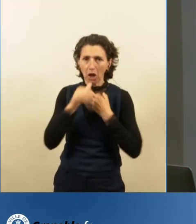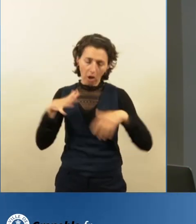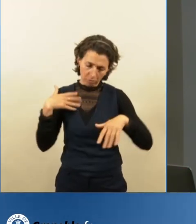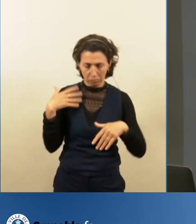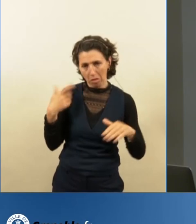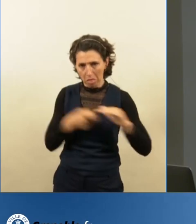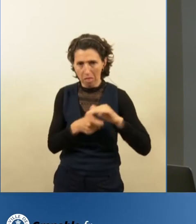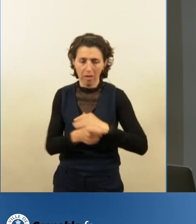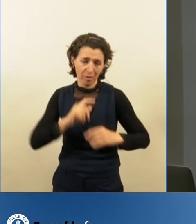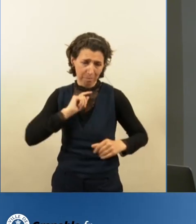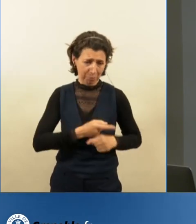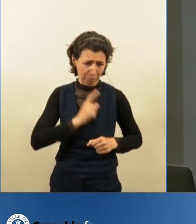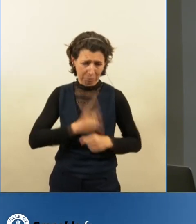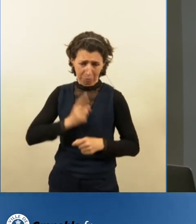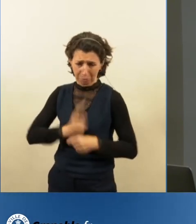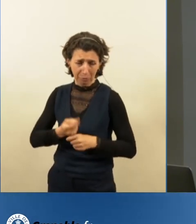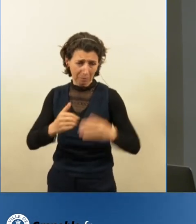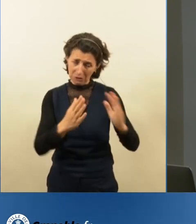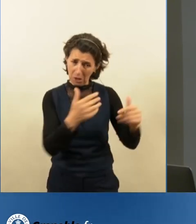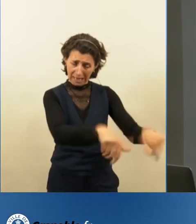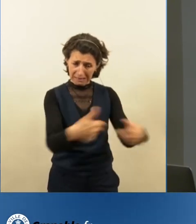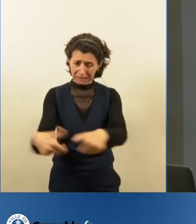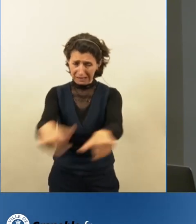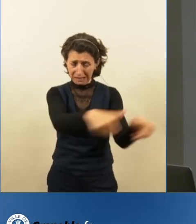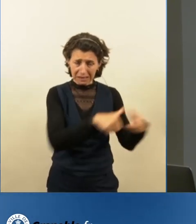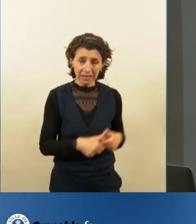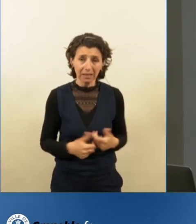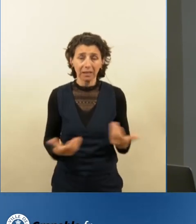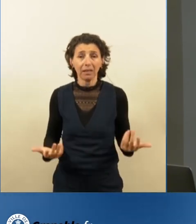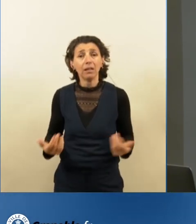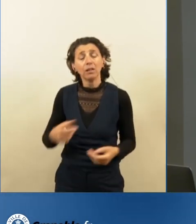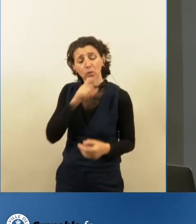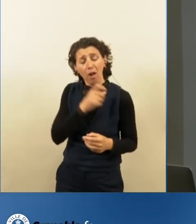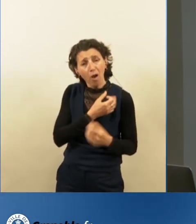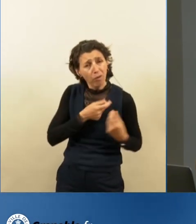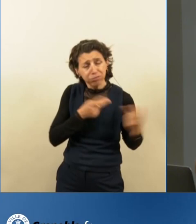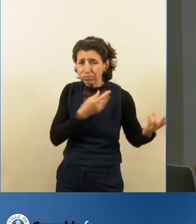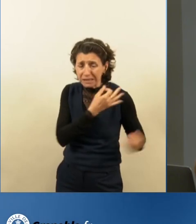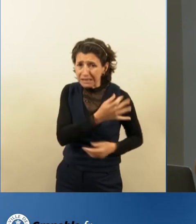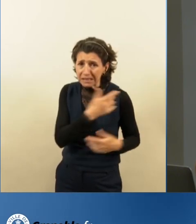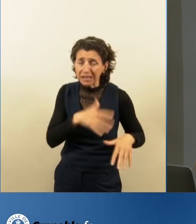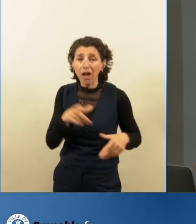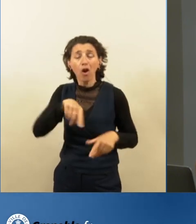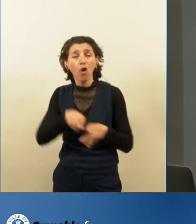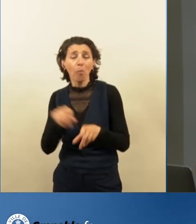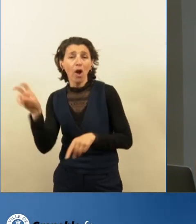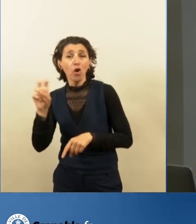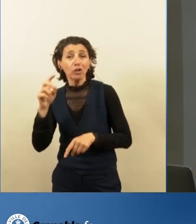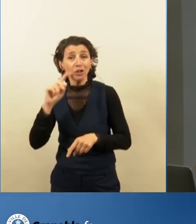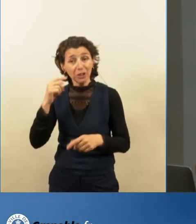ces ménages comme cela était dénoncé tout à l'heure vous pratiquez une écologie de riche pour les